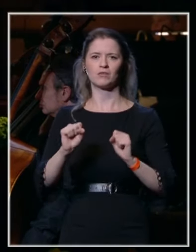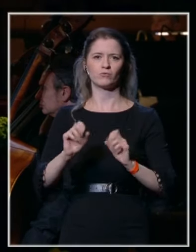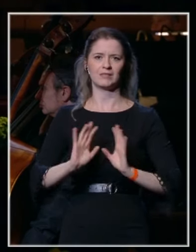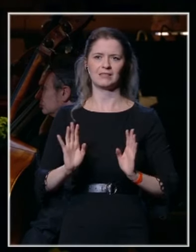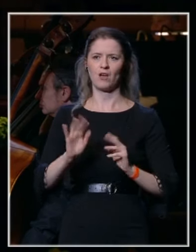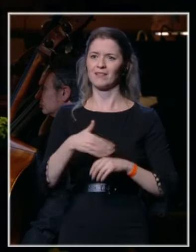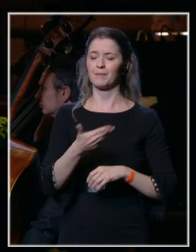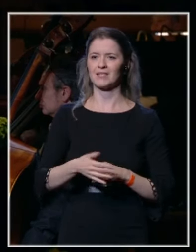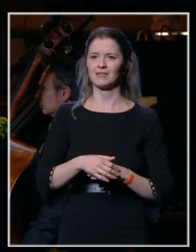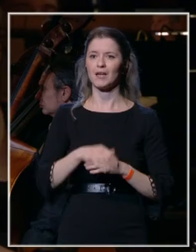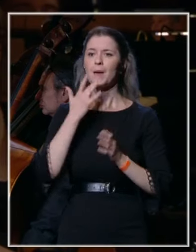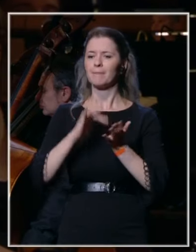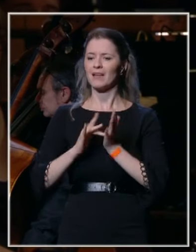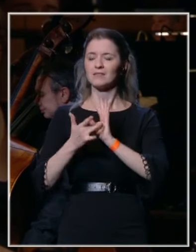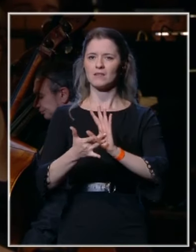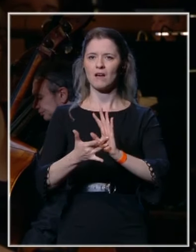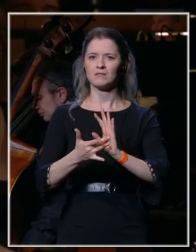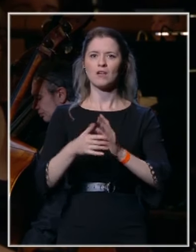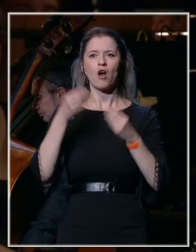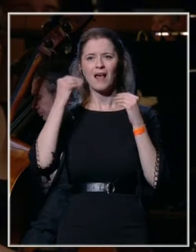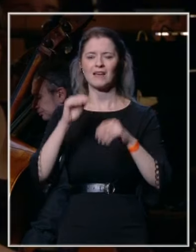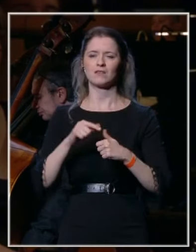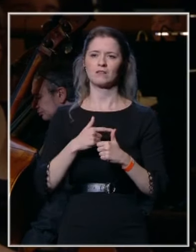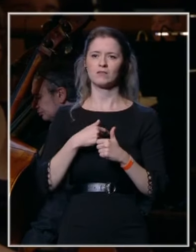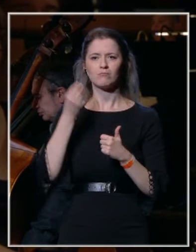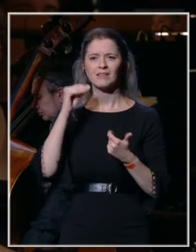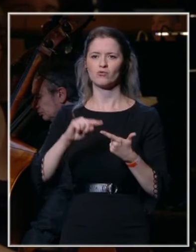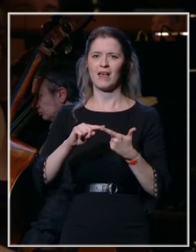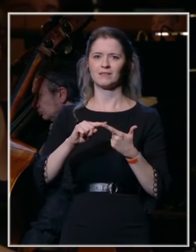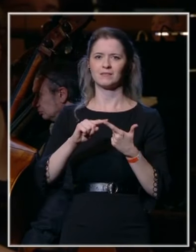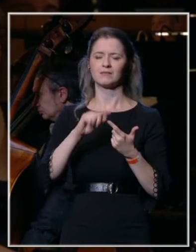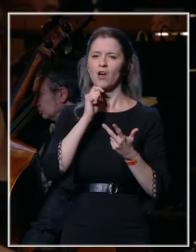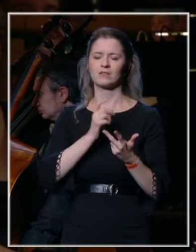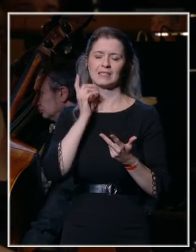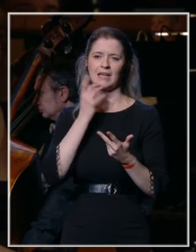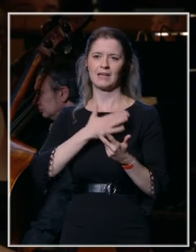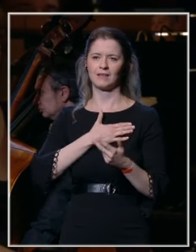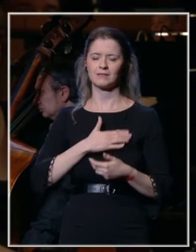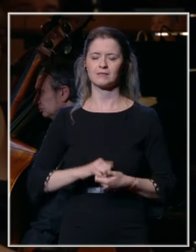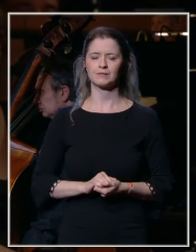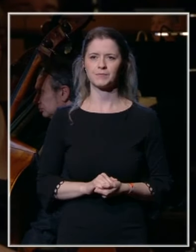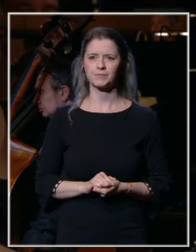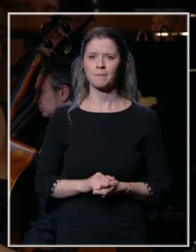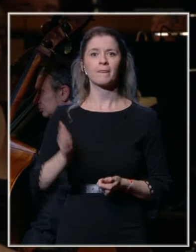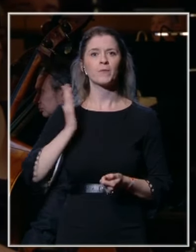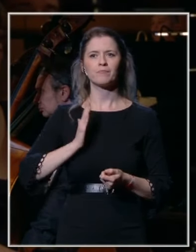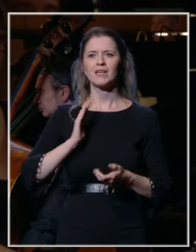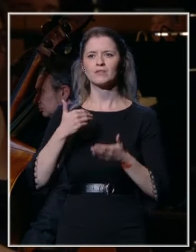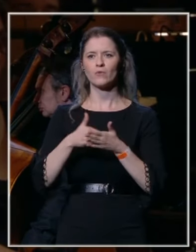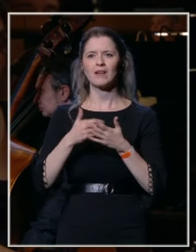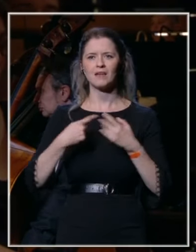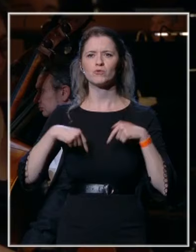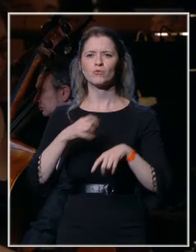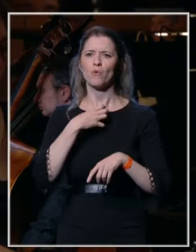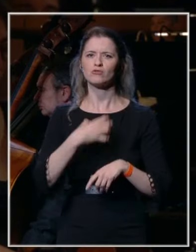helytállásból, becsületből, hazaszeretetből. hogy méltók legyünk hőseinkhez